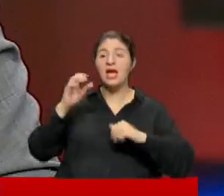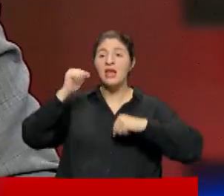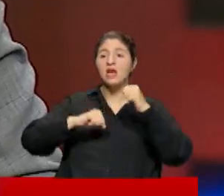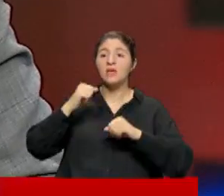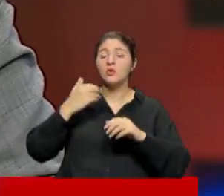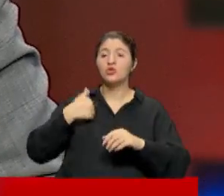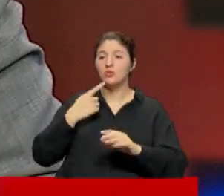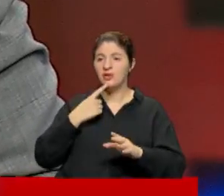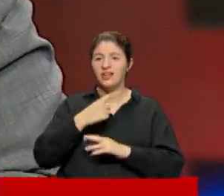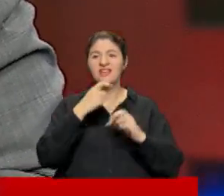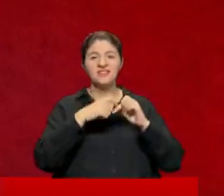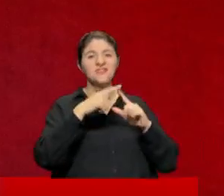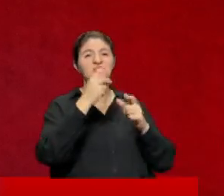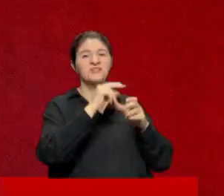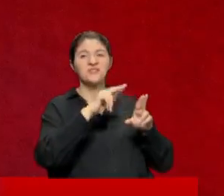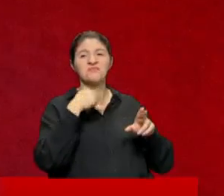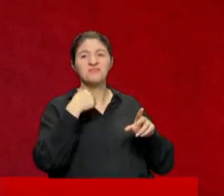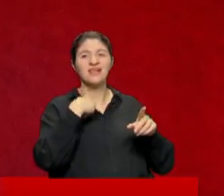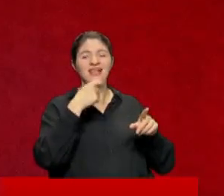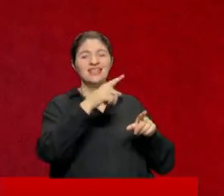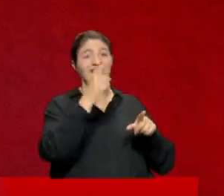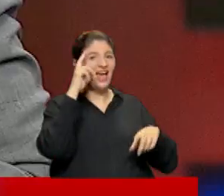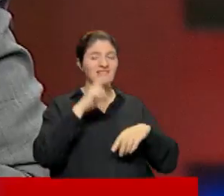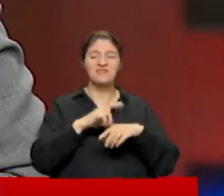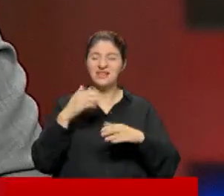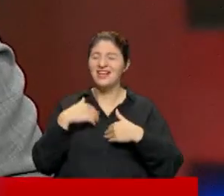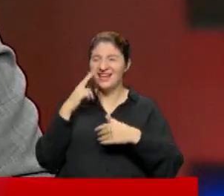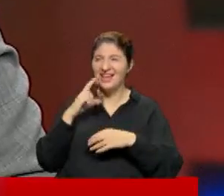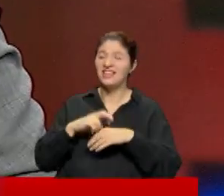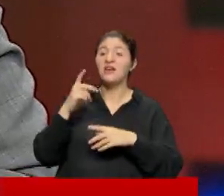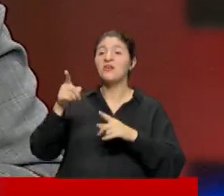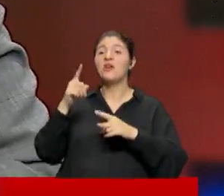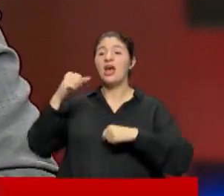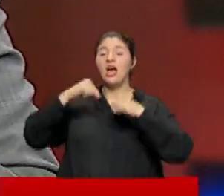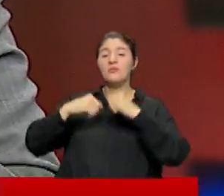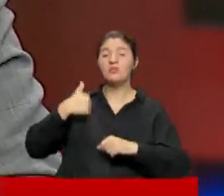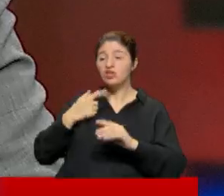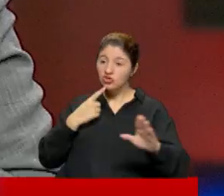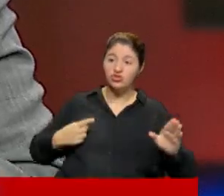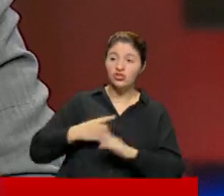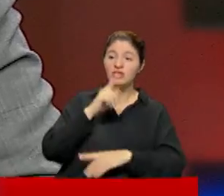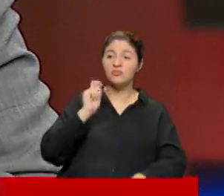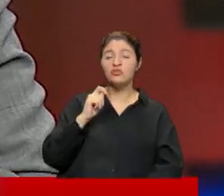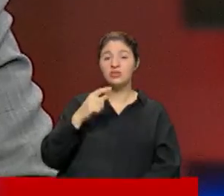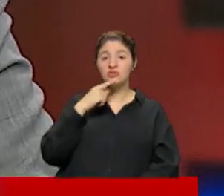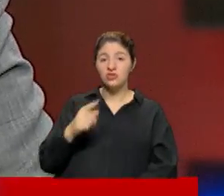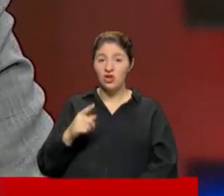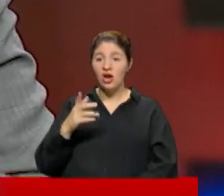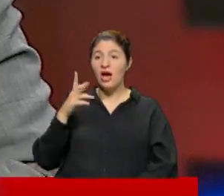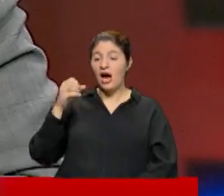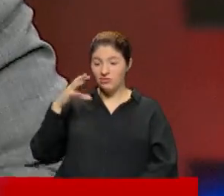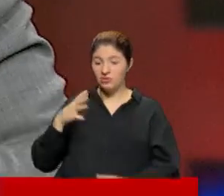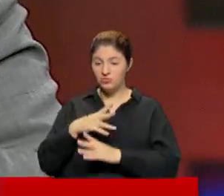kuruluna şikayetı rütük rekabet kuruluna şikayet edeceğiz diyorlar bakın AKP'nin Büyükşehir Belediye